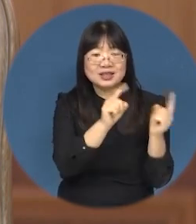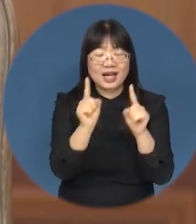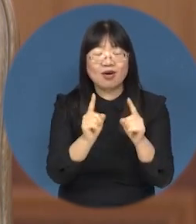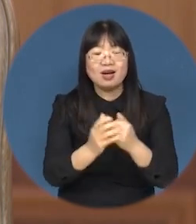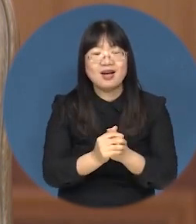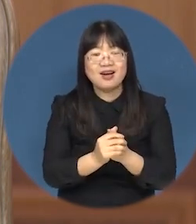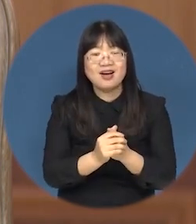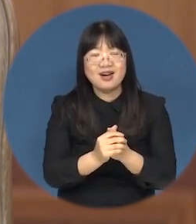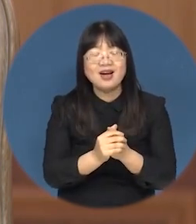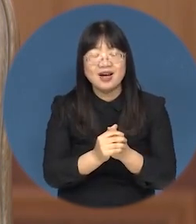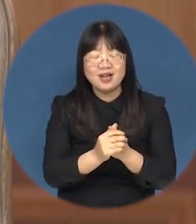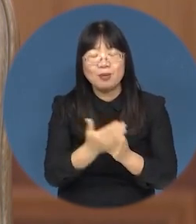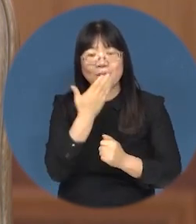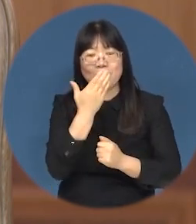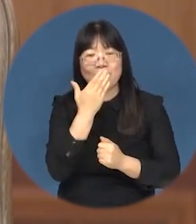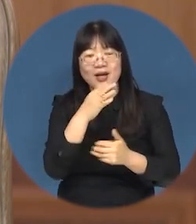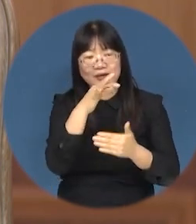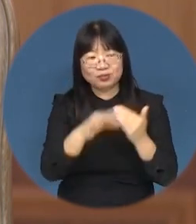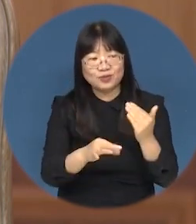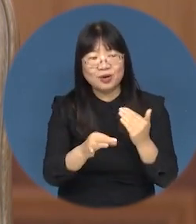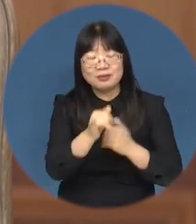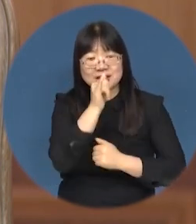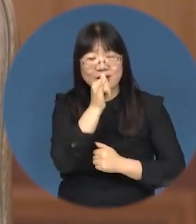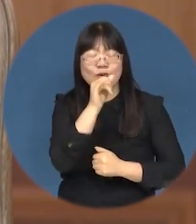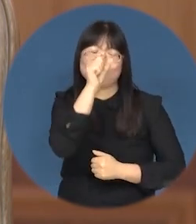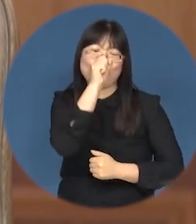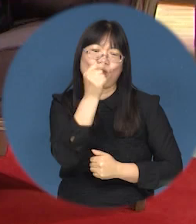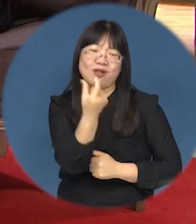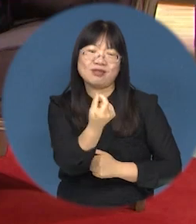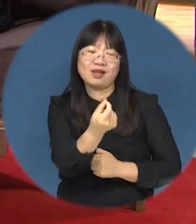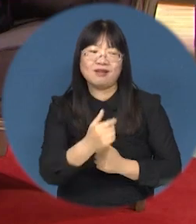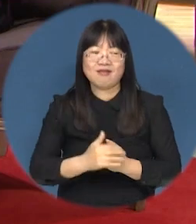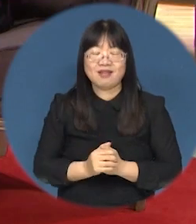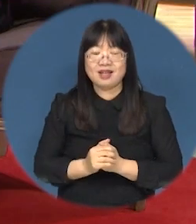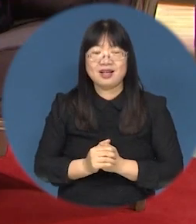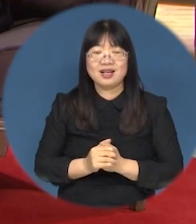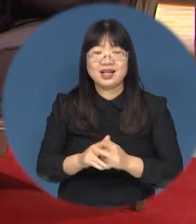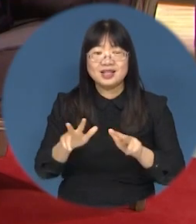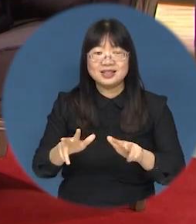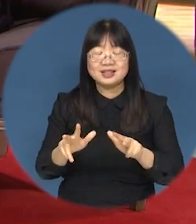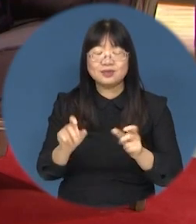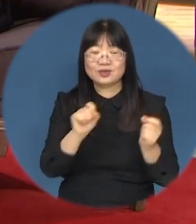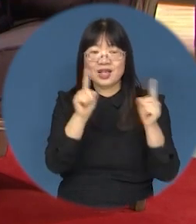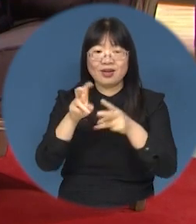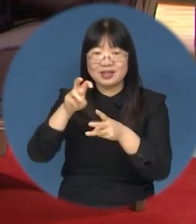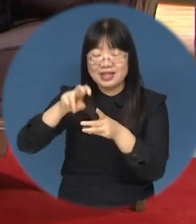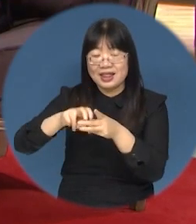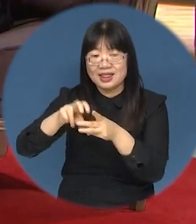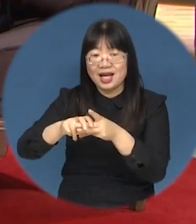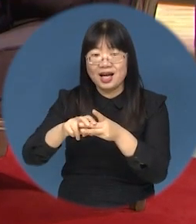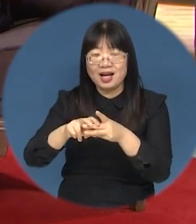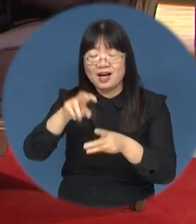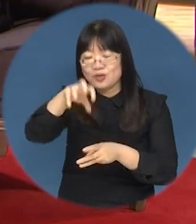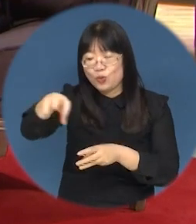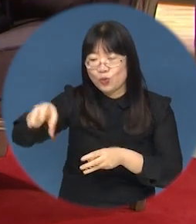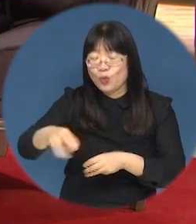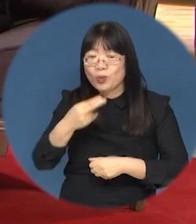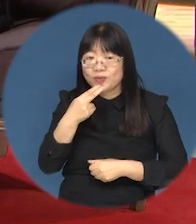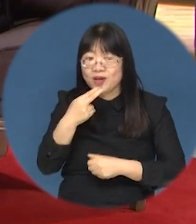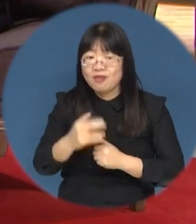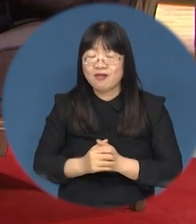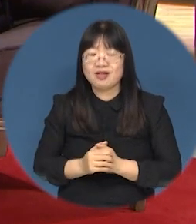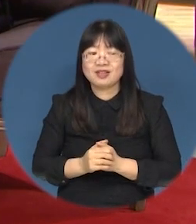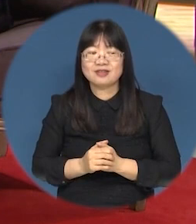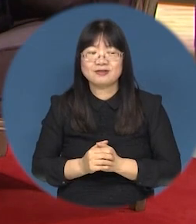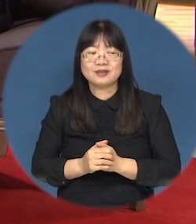이런 시스템이 갖춰졌으면은 참 좋을 텐데 또 지금 그런 분들 재활센터나 뭐 이런 데가 없습니까? 이게